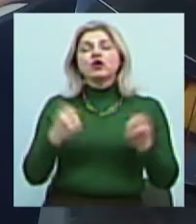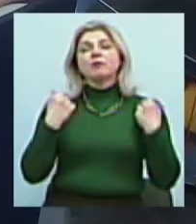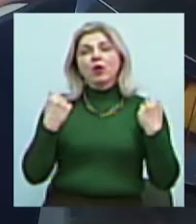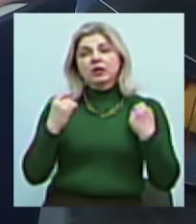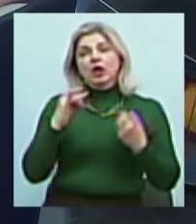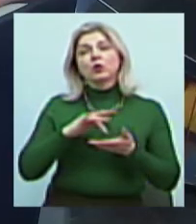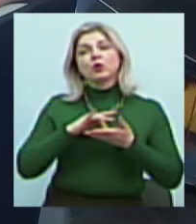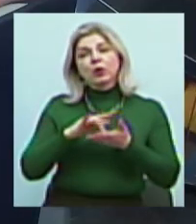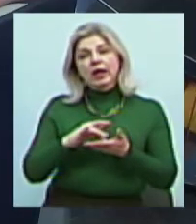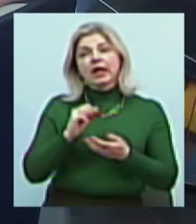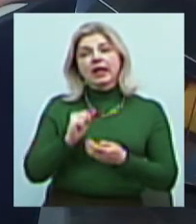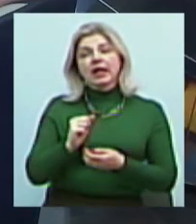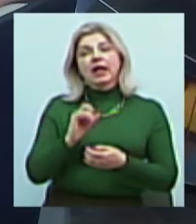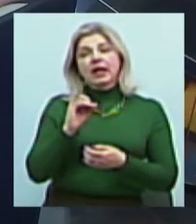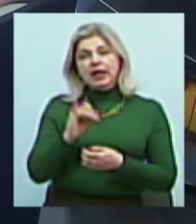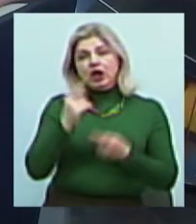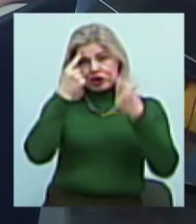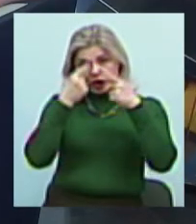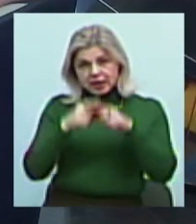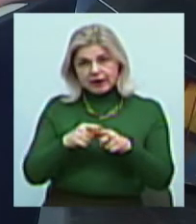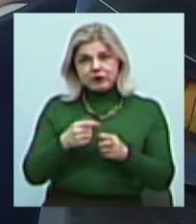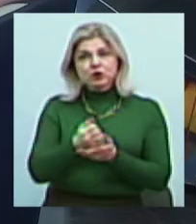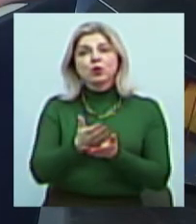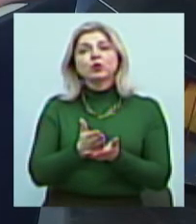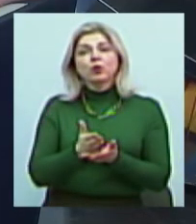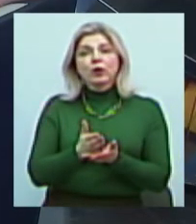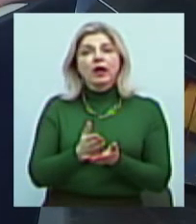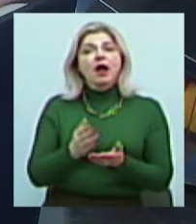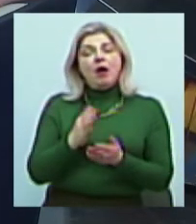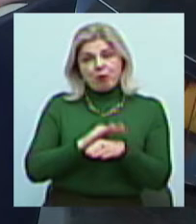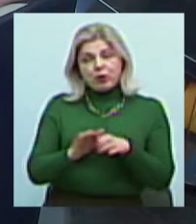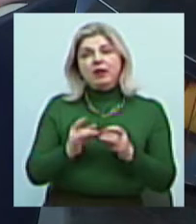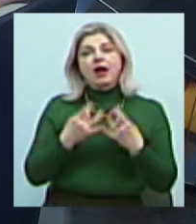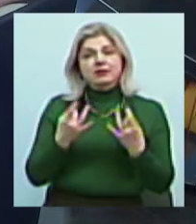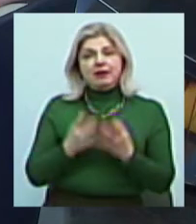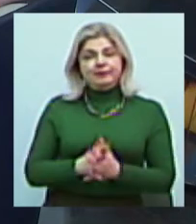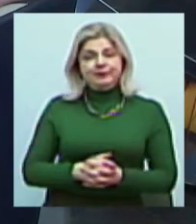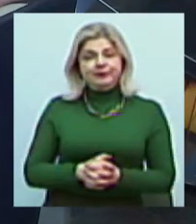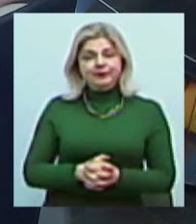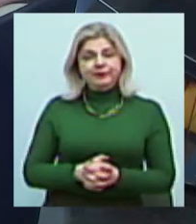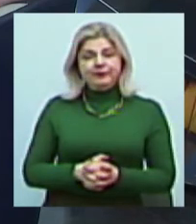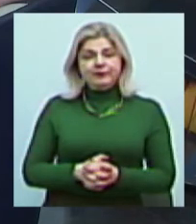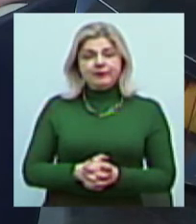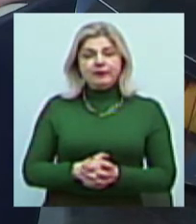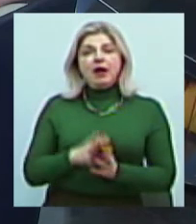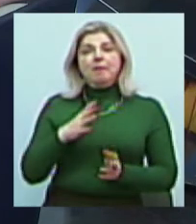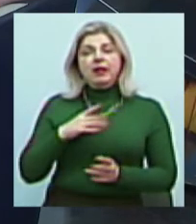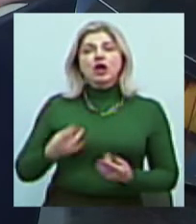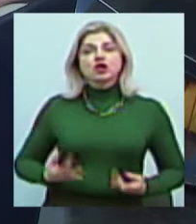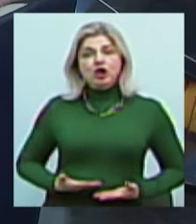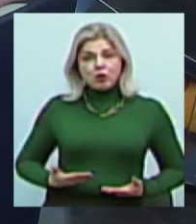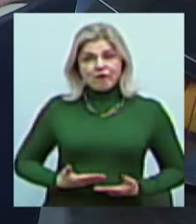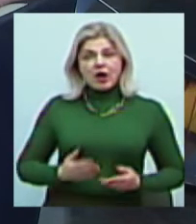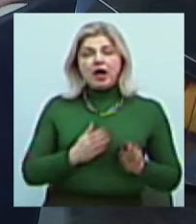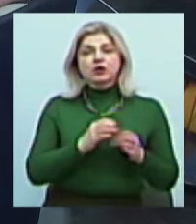та туристичної і мережевої та інженерної інфраструктури, будь ласка. Там ще була така житлова інфраструктура,